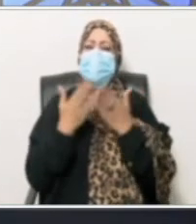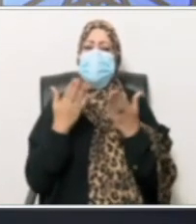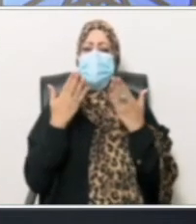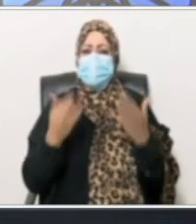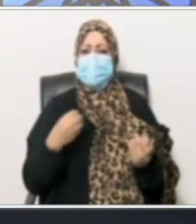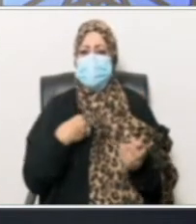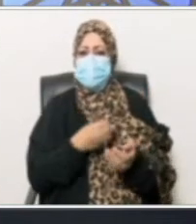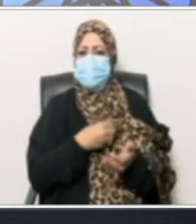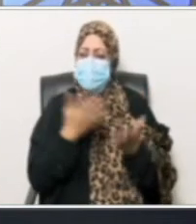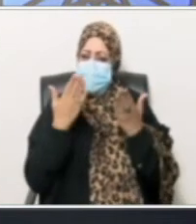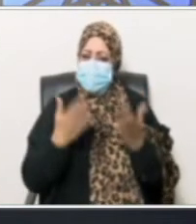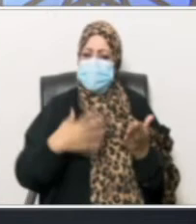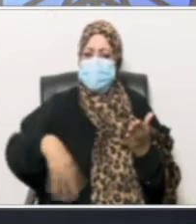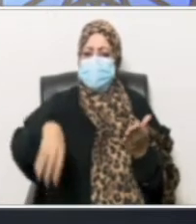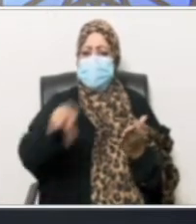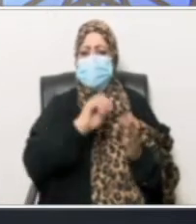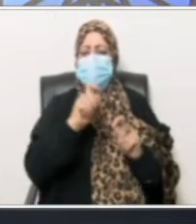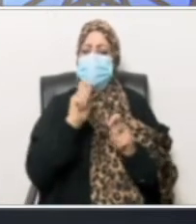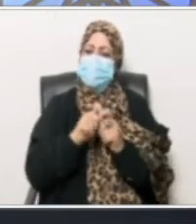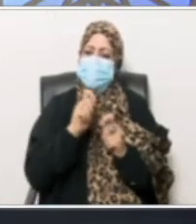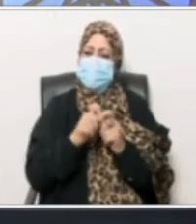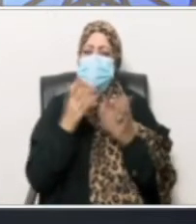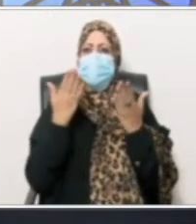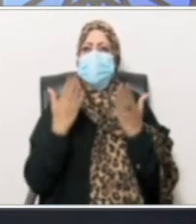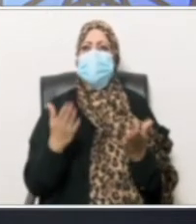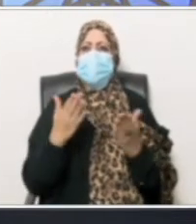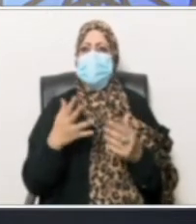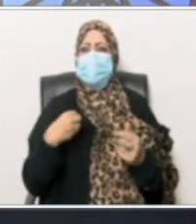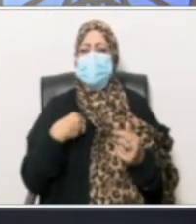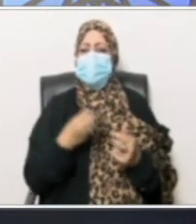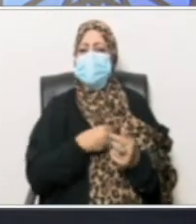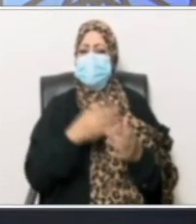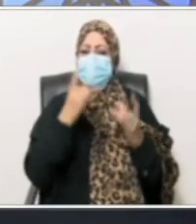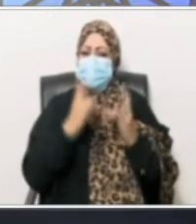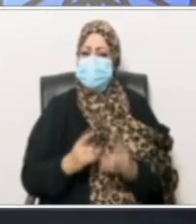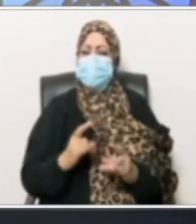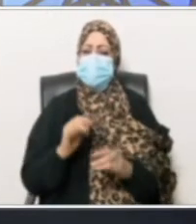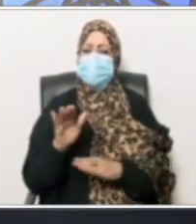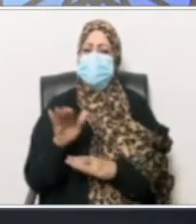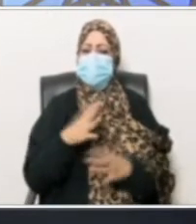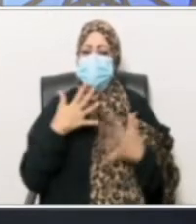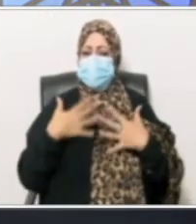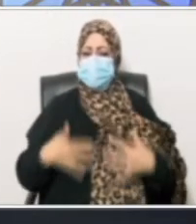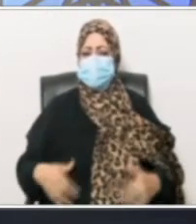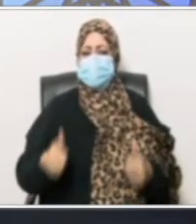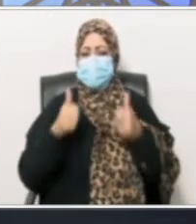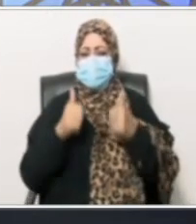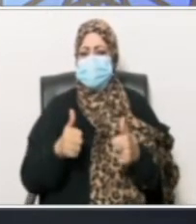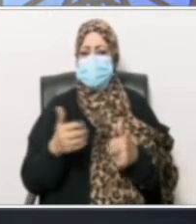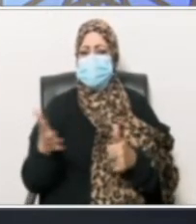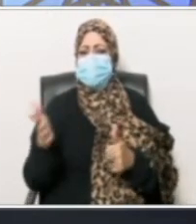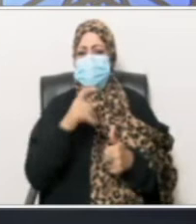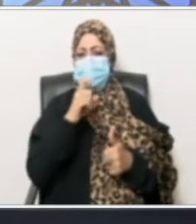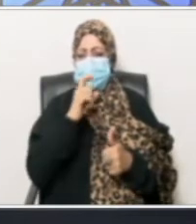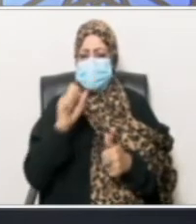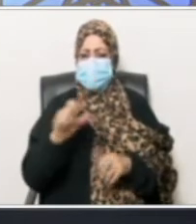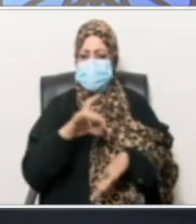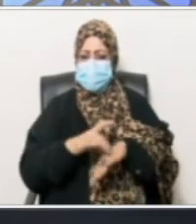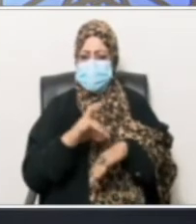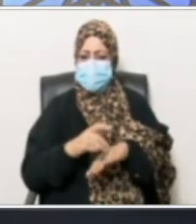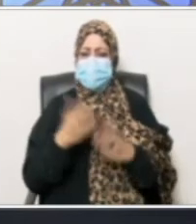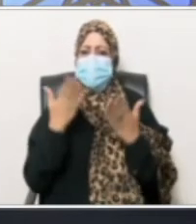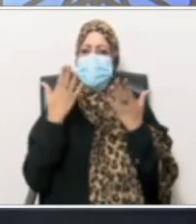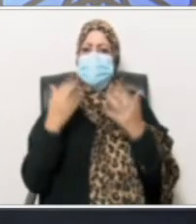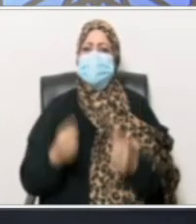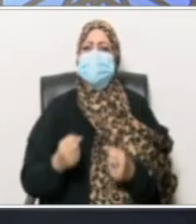الفتاح. الله يحفظك ان شاء الله، وربنا يعجل لهم بالشفاء ويغفر ويغفر لنا ما لم يعلمه الناس، كثير من الناس